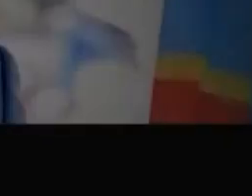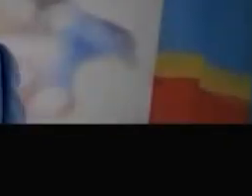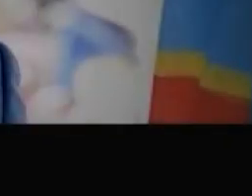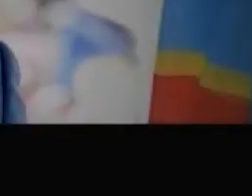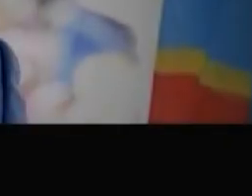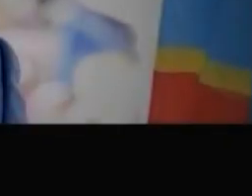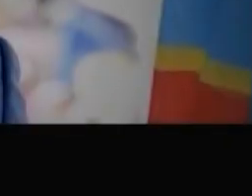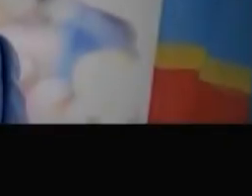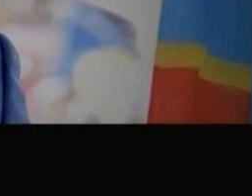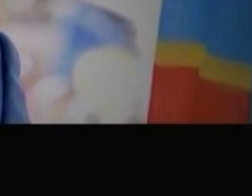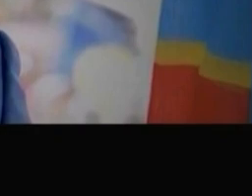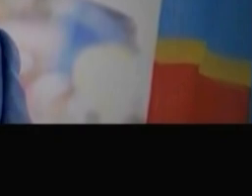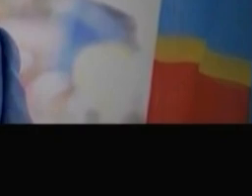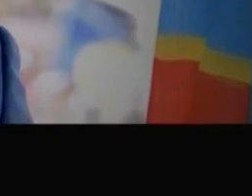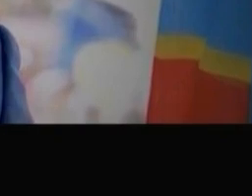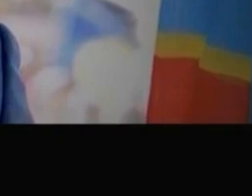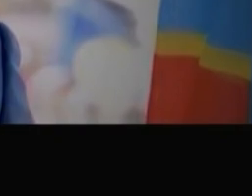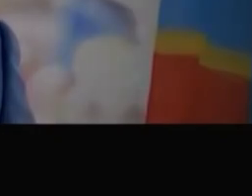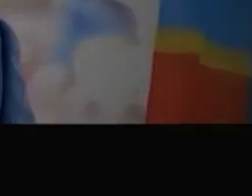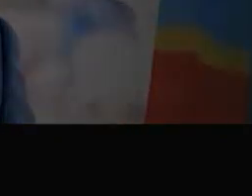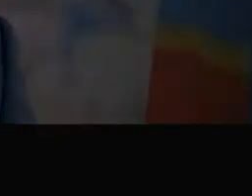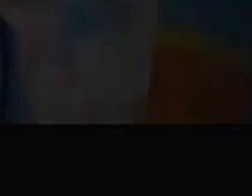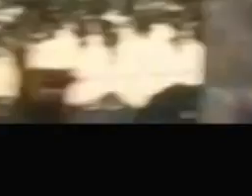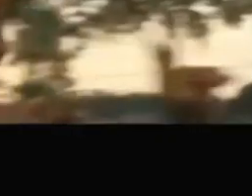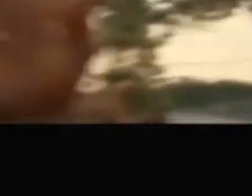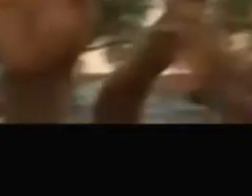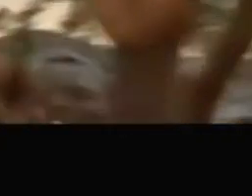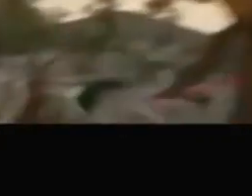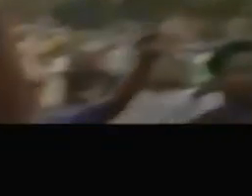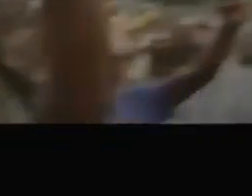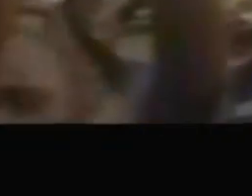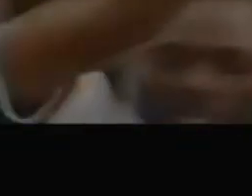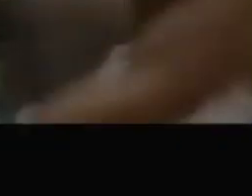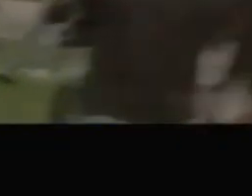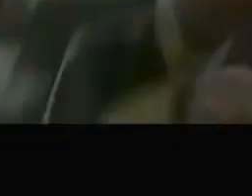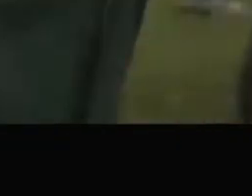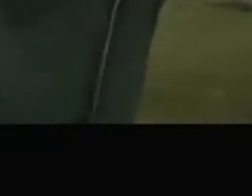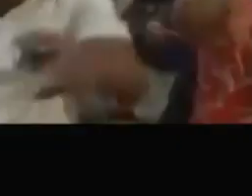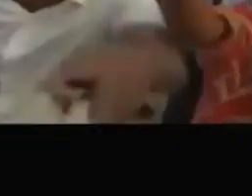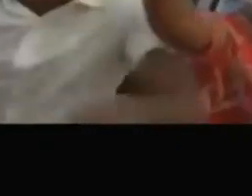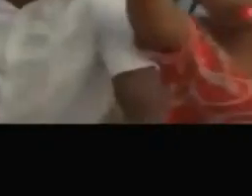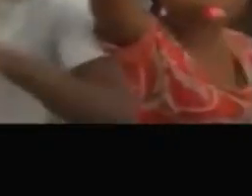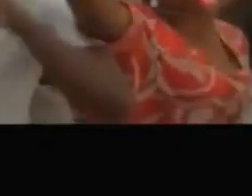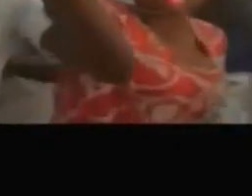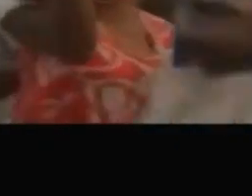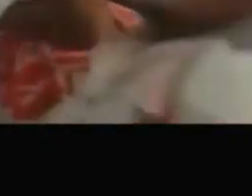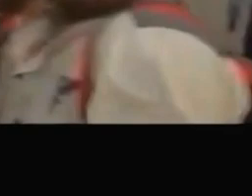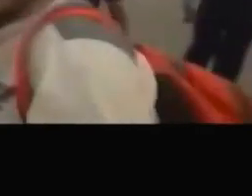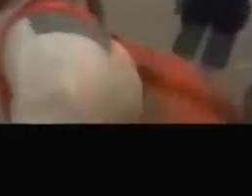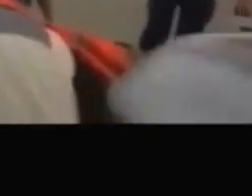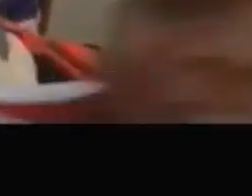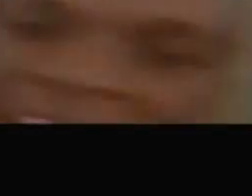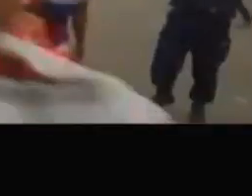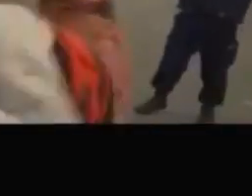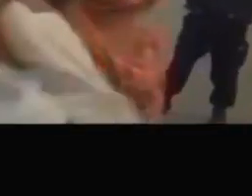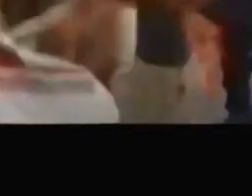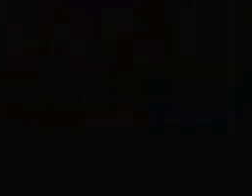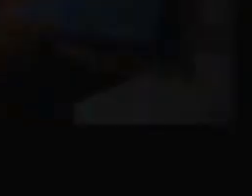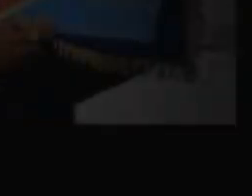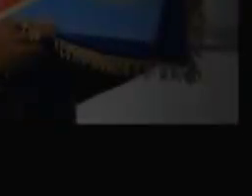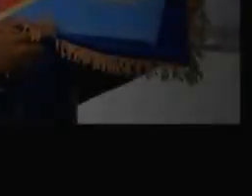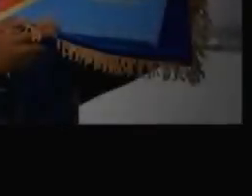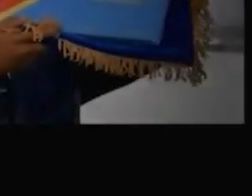d'avoir réussi à devenir le premier chef d'État de l'histoire de la République démocratique du Congo à obtenir pacifiquement